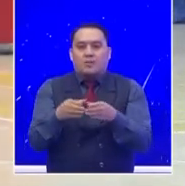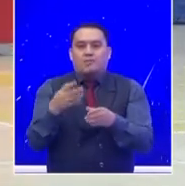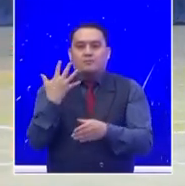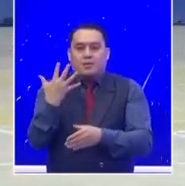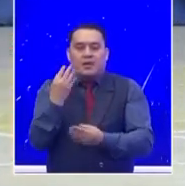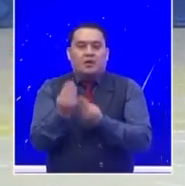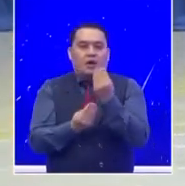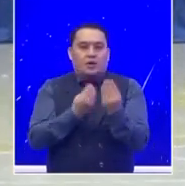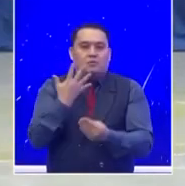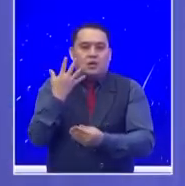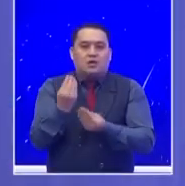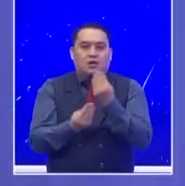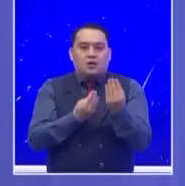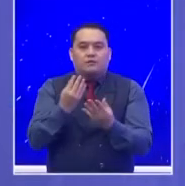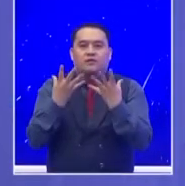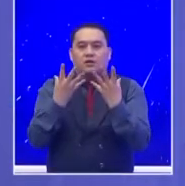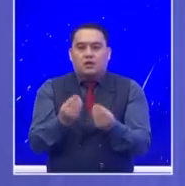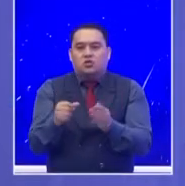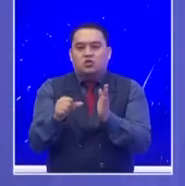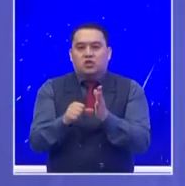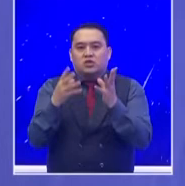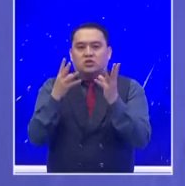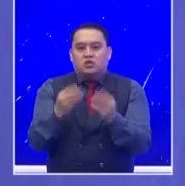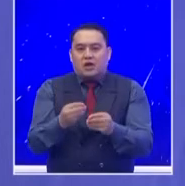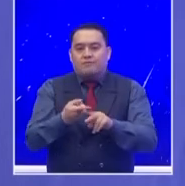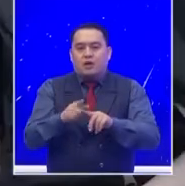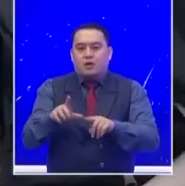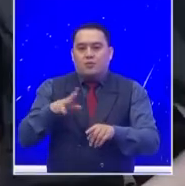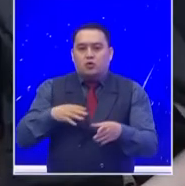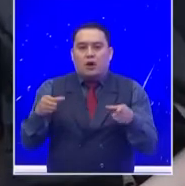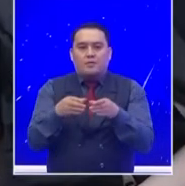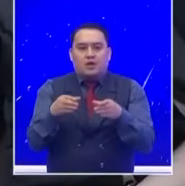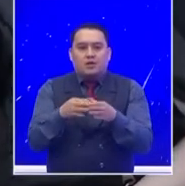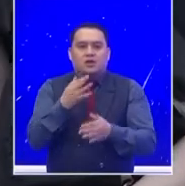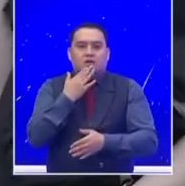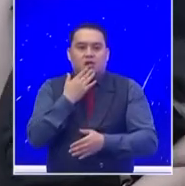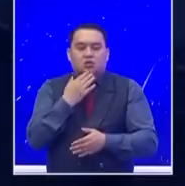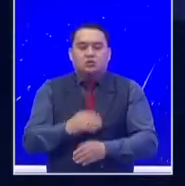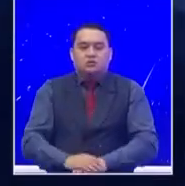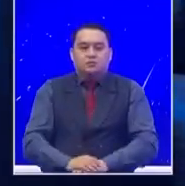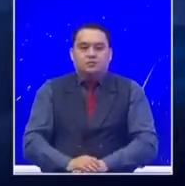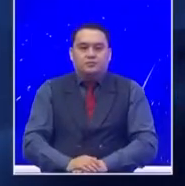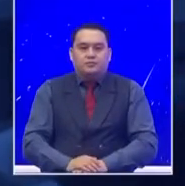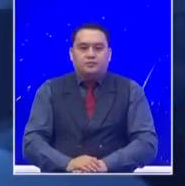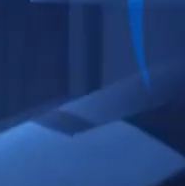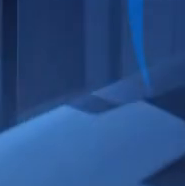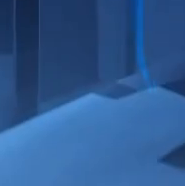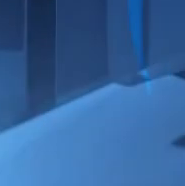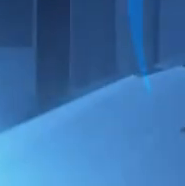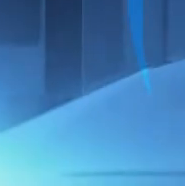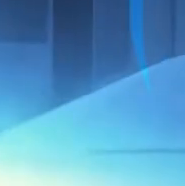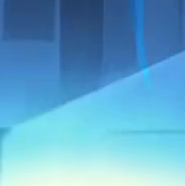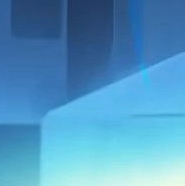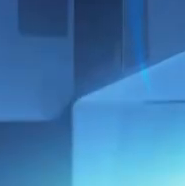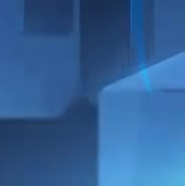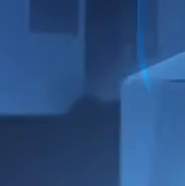5 матчей в течение 5 игровых дней. По итогам 6 туров определится команда, которая попадет в национальную лигу страны. Алексей Цой, Аблай Кутыкбай,